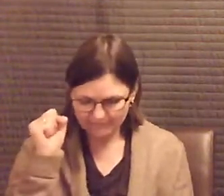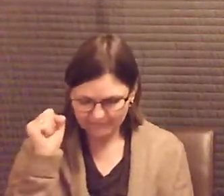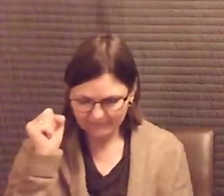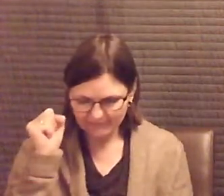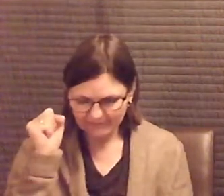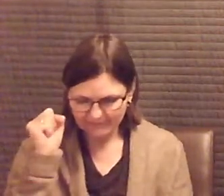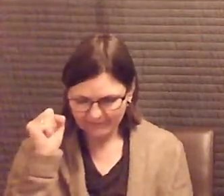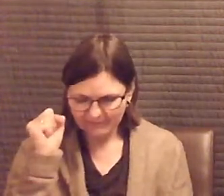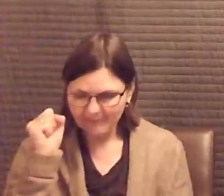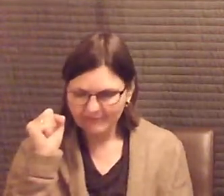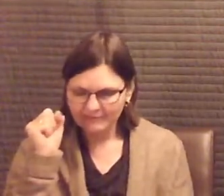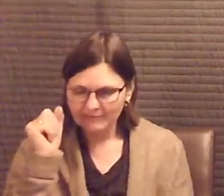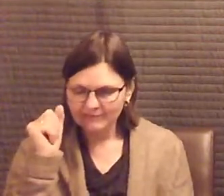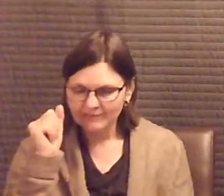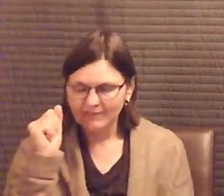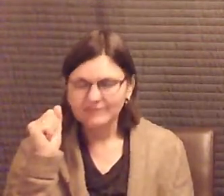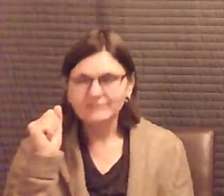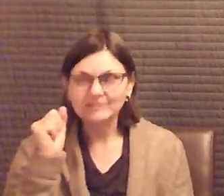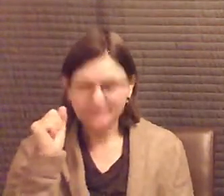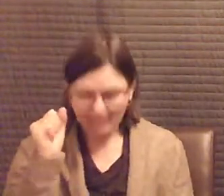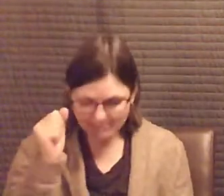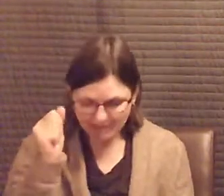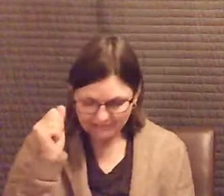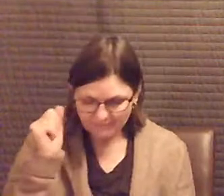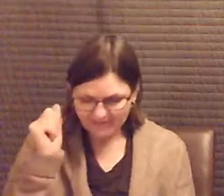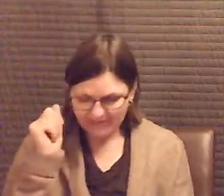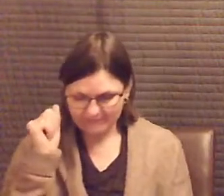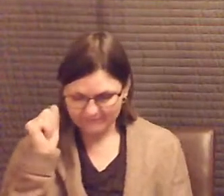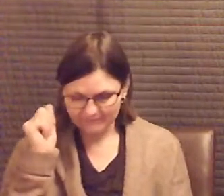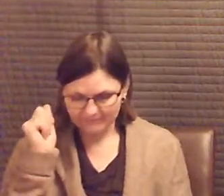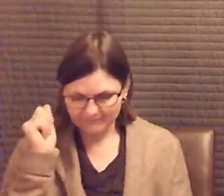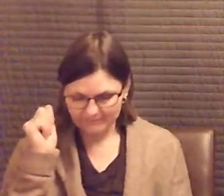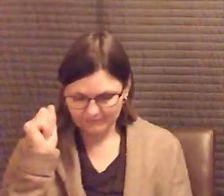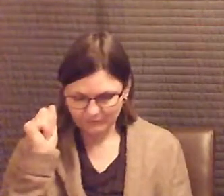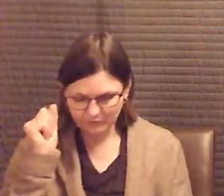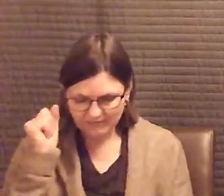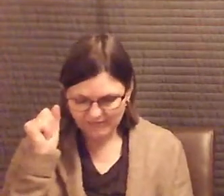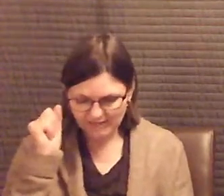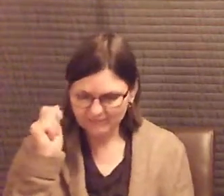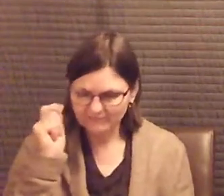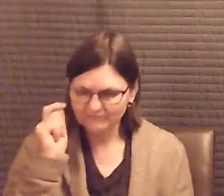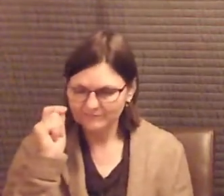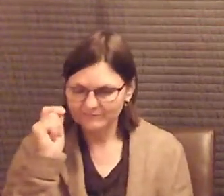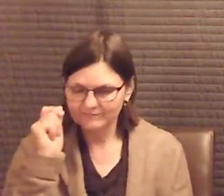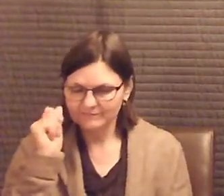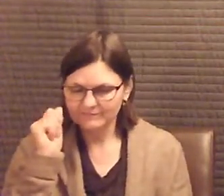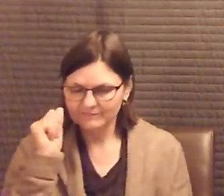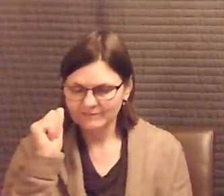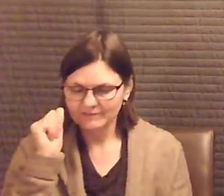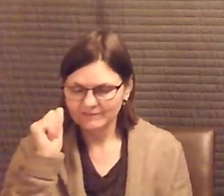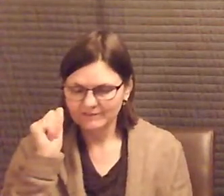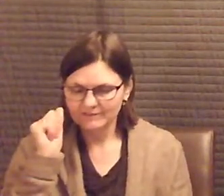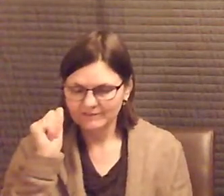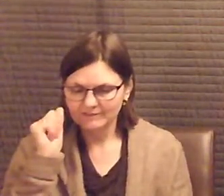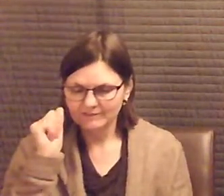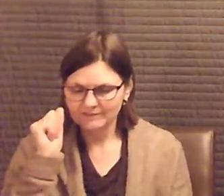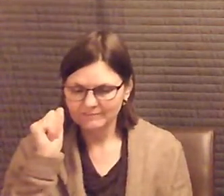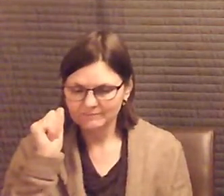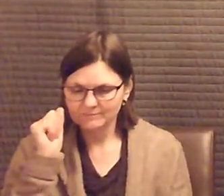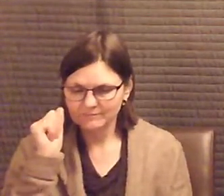uitnodigt hier wil kip en ik weet dat hij mij zal bewaring tilda tot die dag we bouwen ze zijn broers